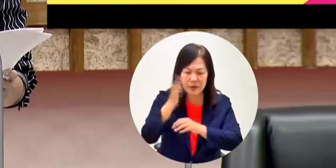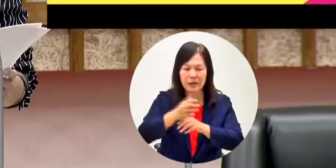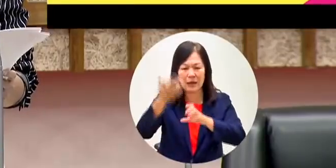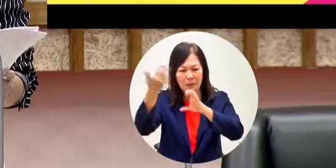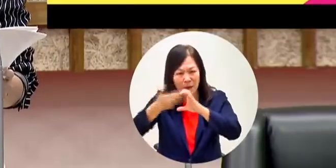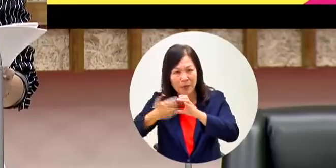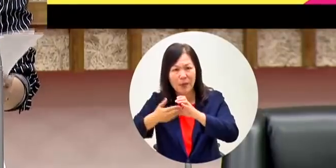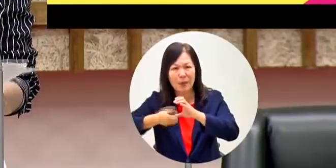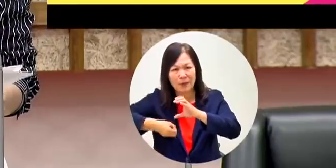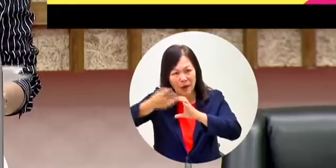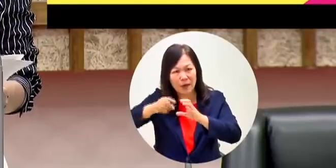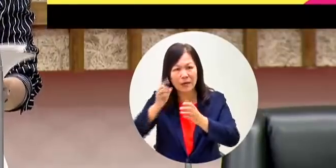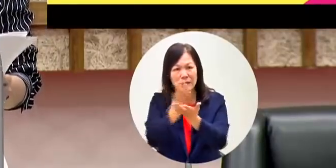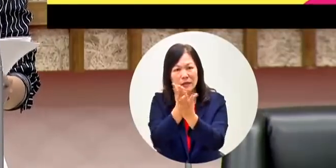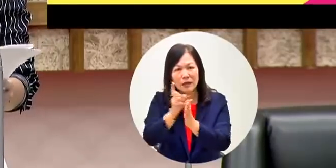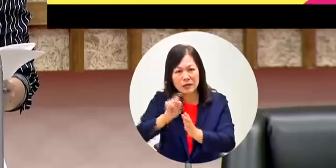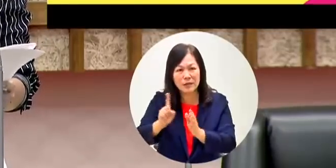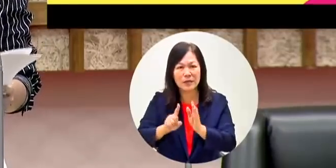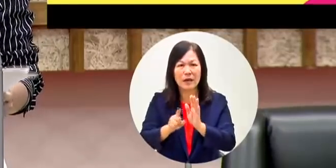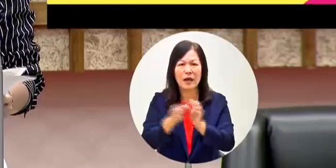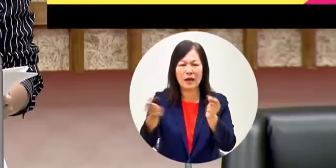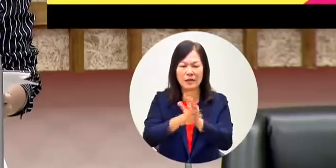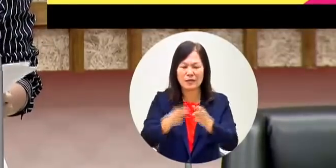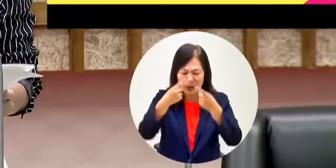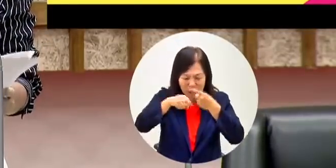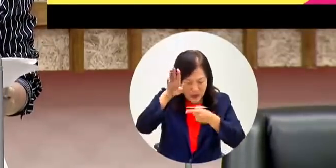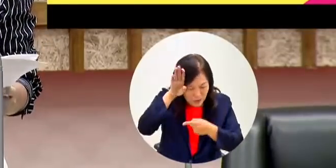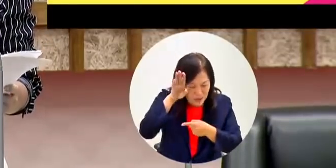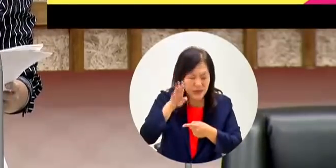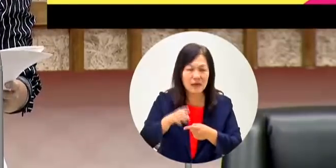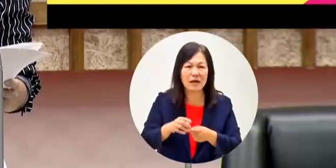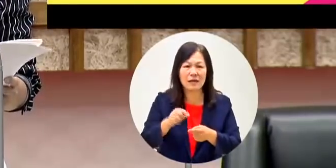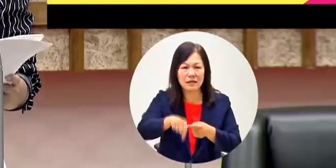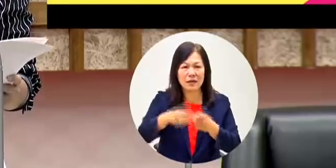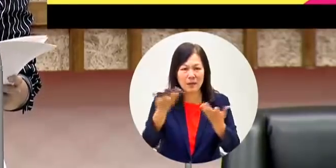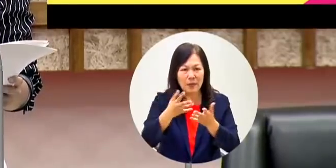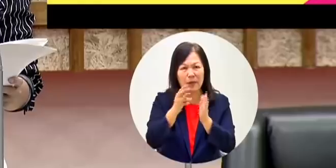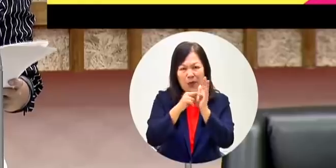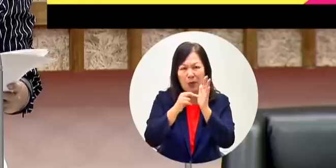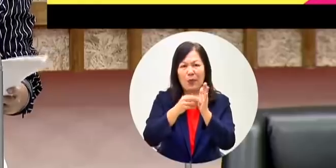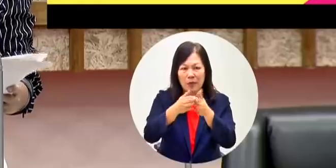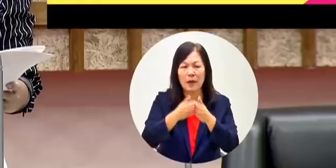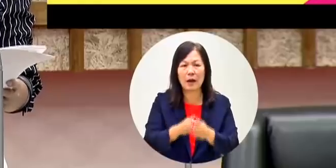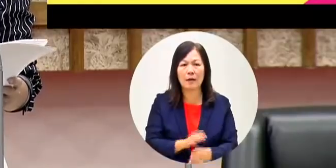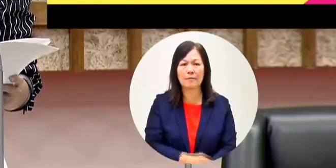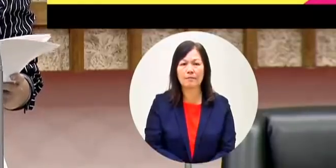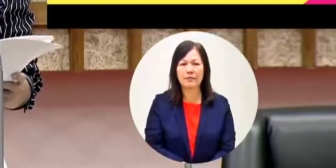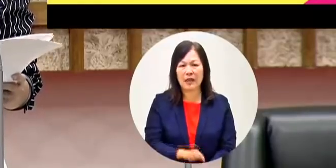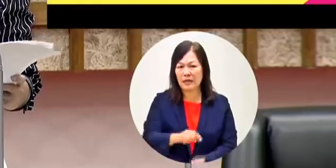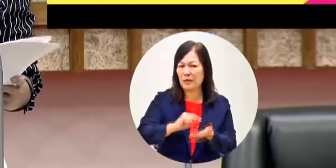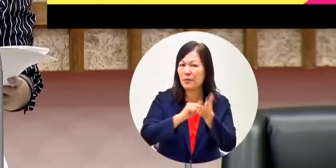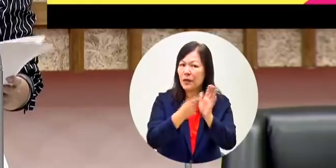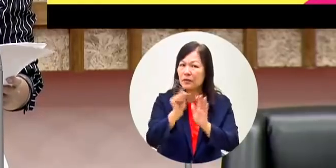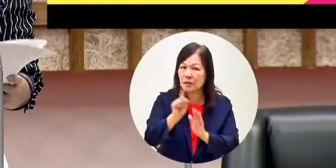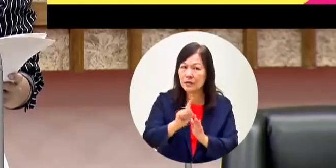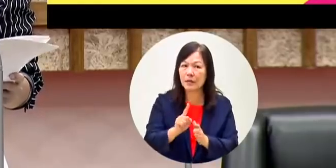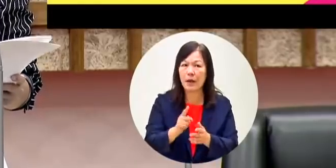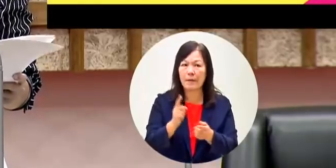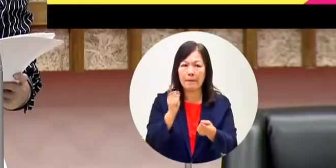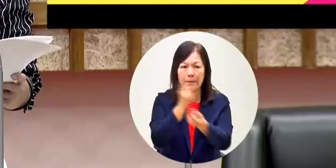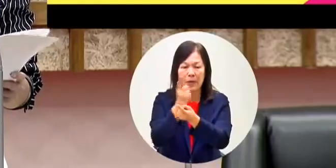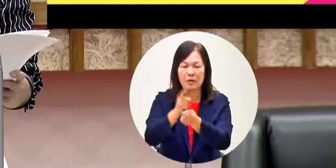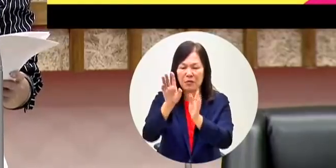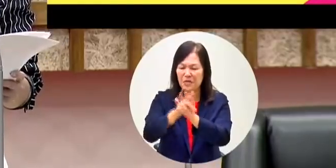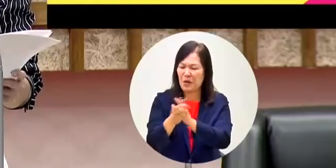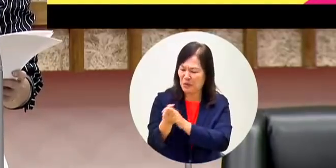个道歉首长道歉的一个例子，这个都显现出什么，大家冲劲有余，规划不足，